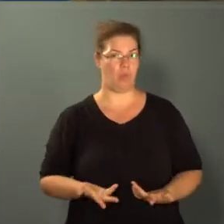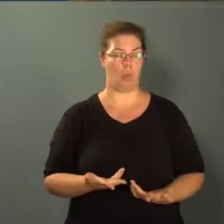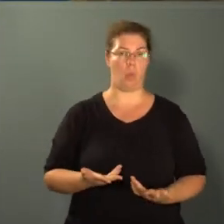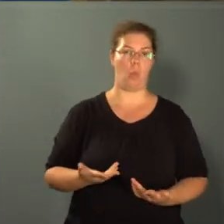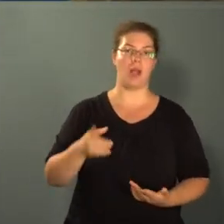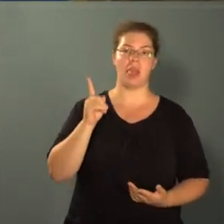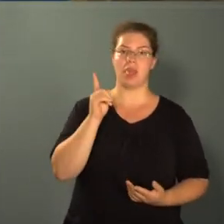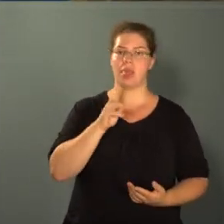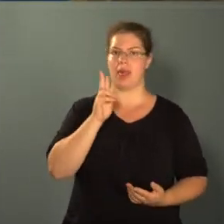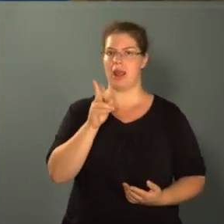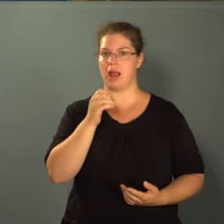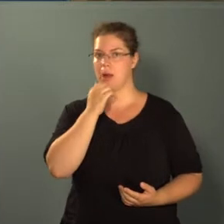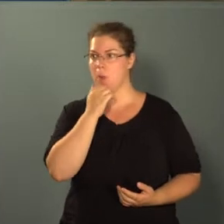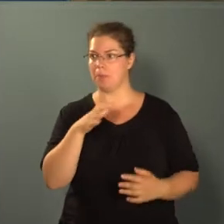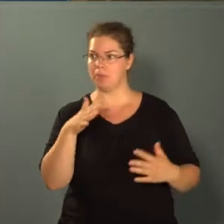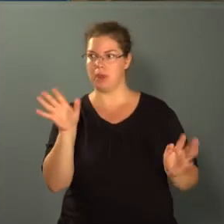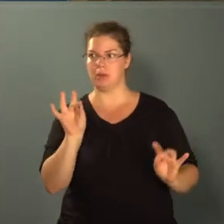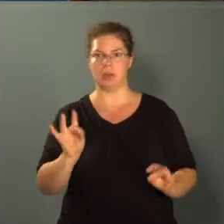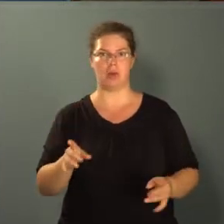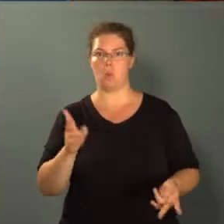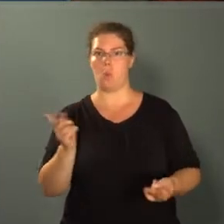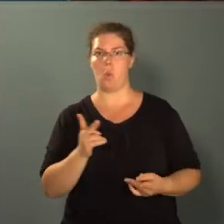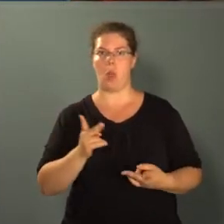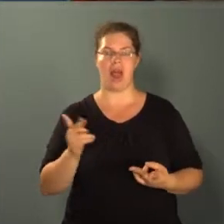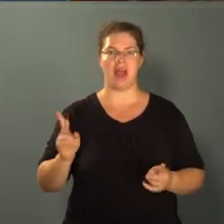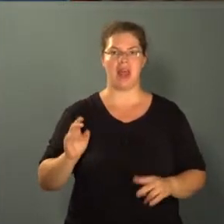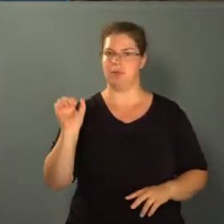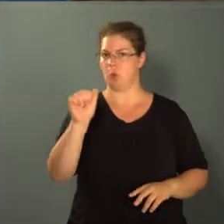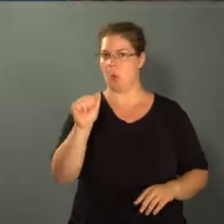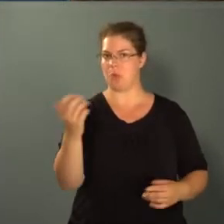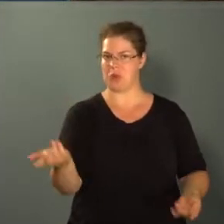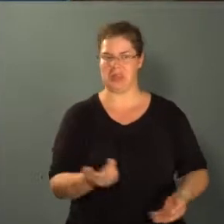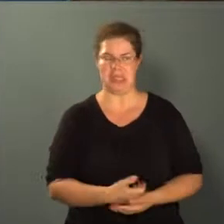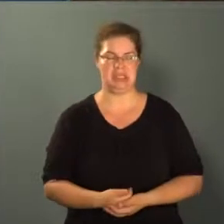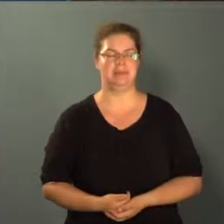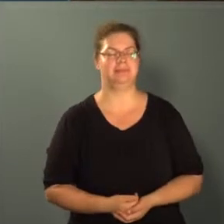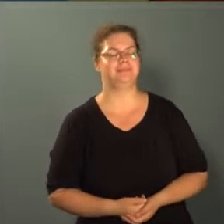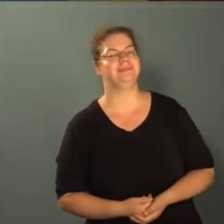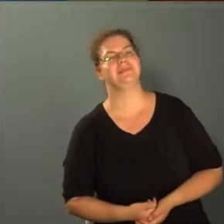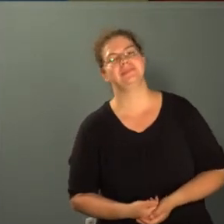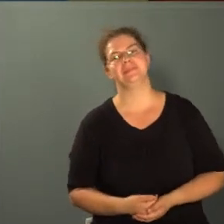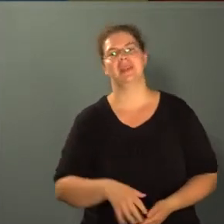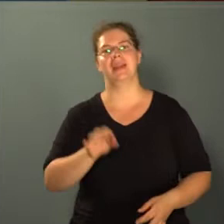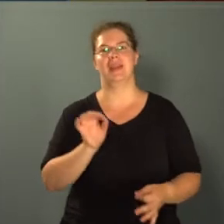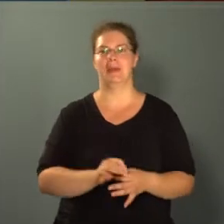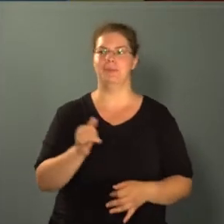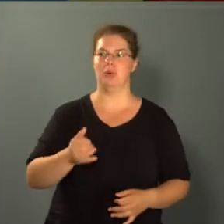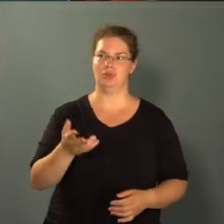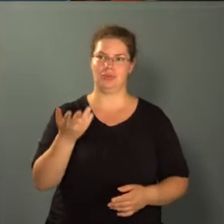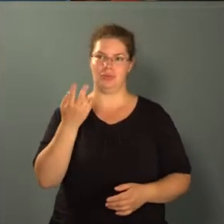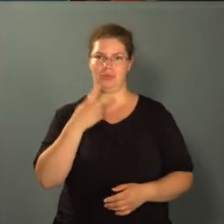a Telekom az egy hatalmas nagy cég, hol lehetett kopogtatni? Igen, ez épp most néztem vissza,